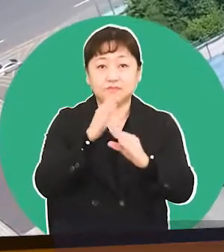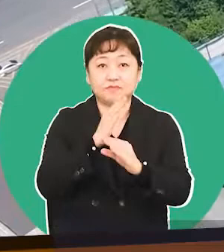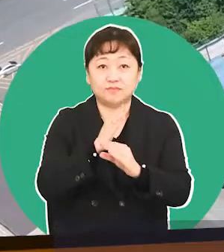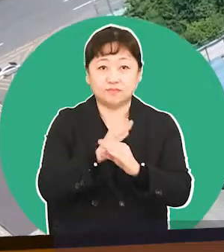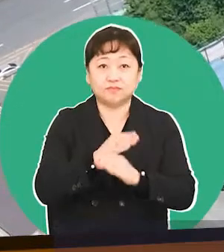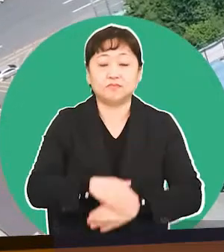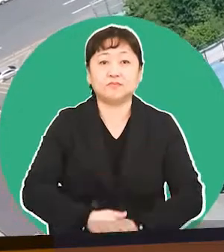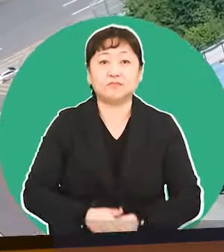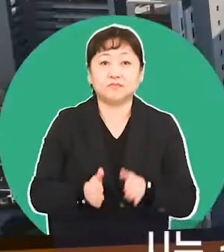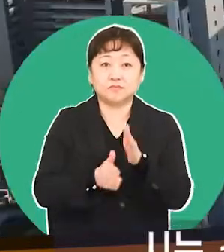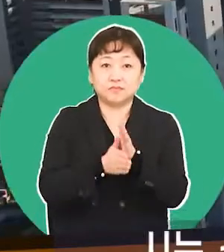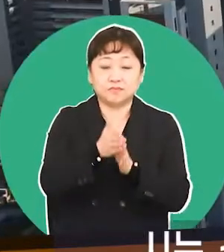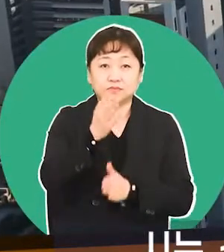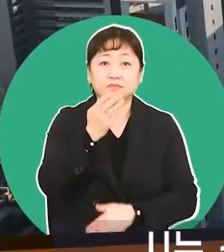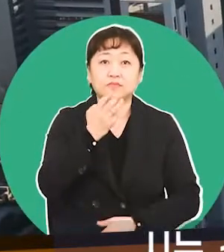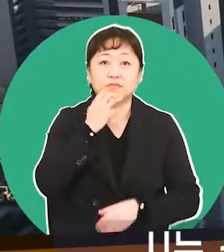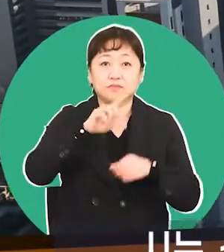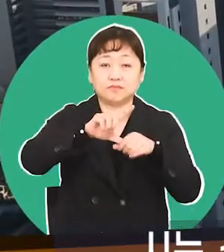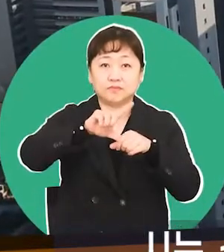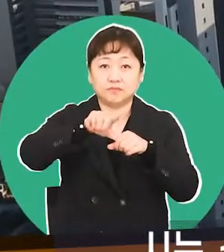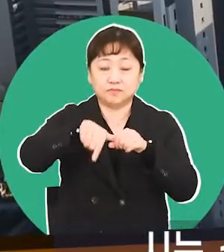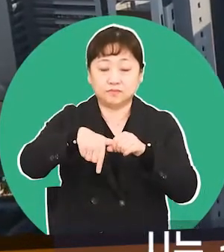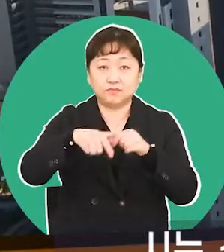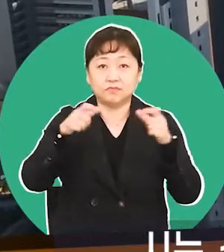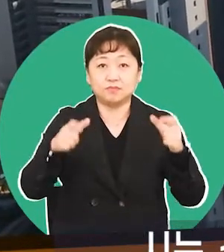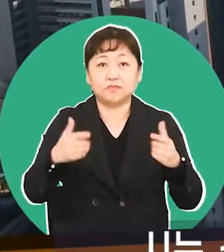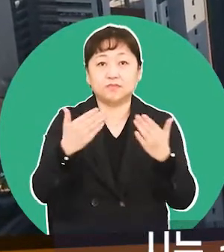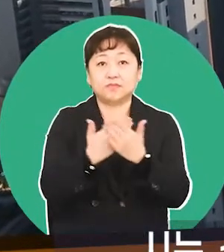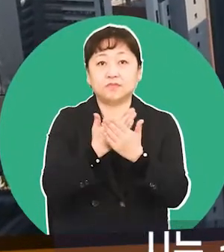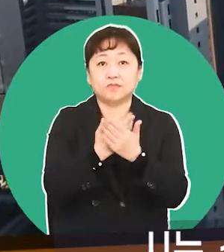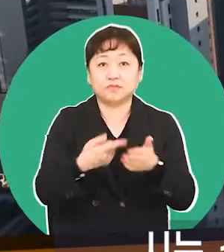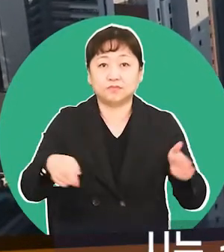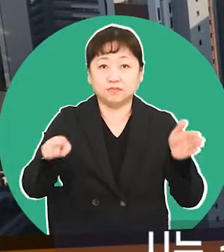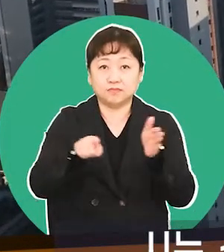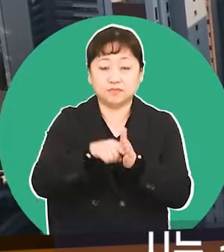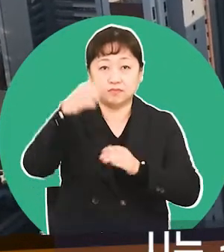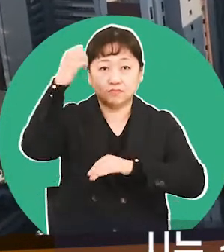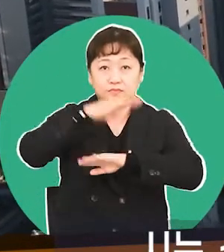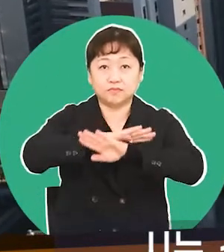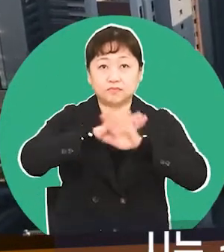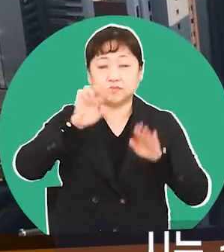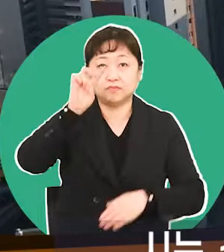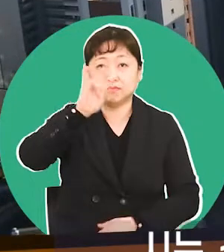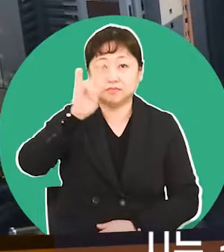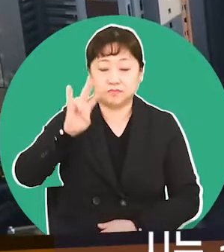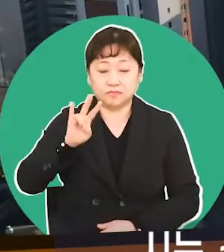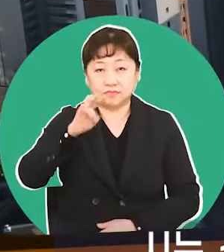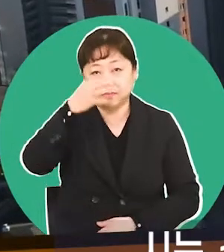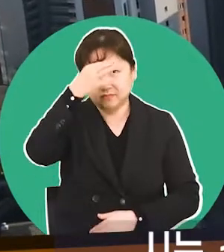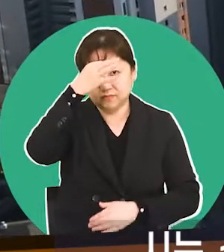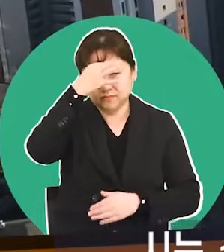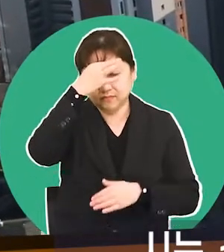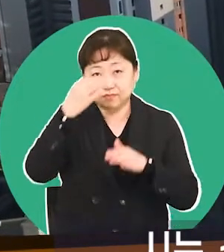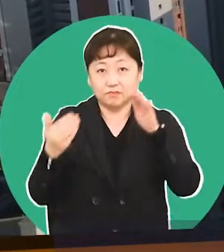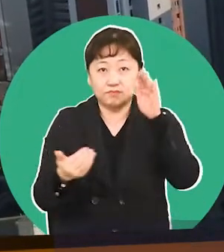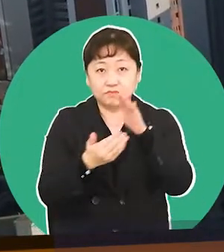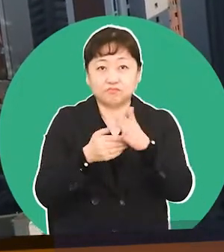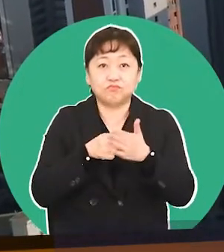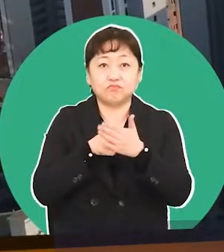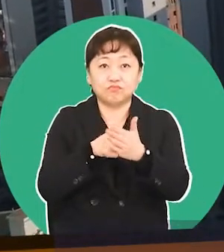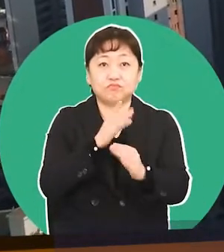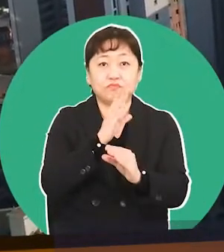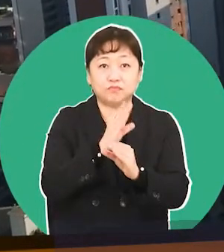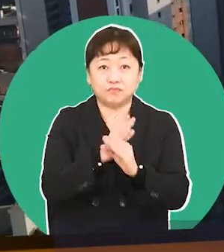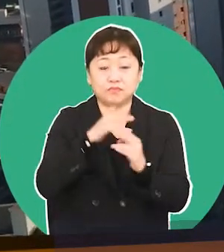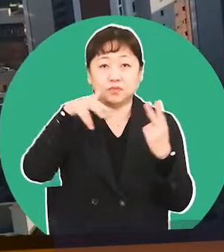집중합니다 치는 수도권 서남부 산업 제도를 바꿀 광명시 임팩트 노벨 일을 추진하고 있는데요 2조